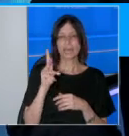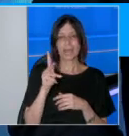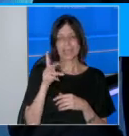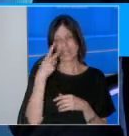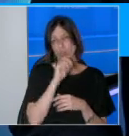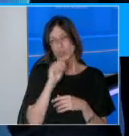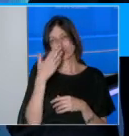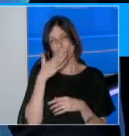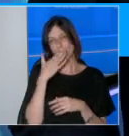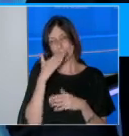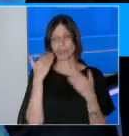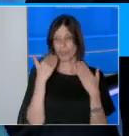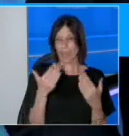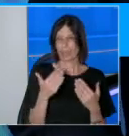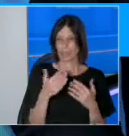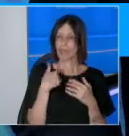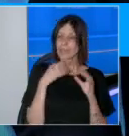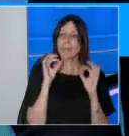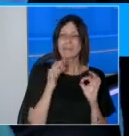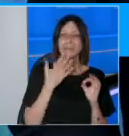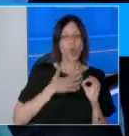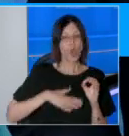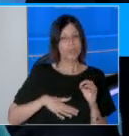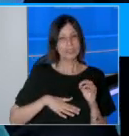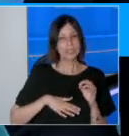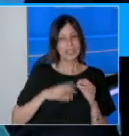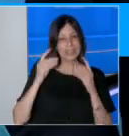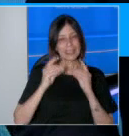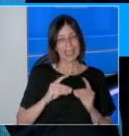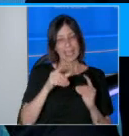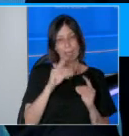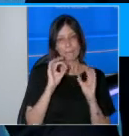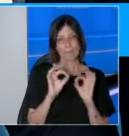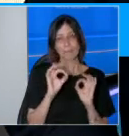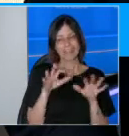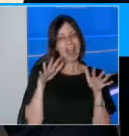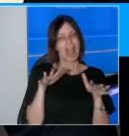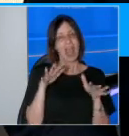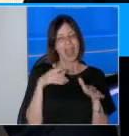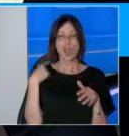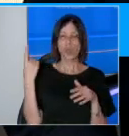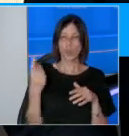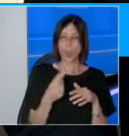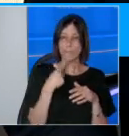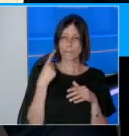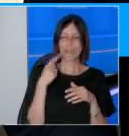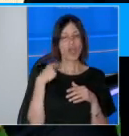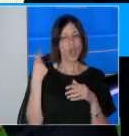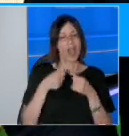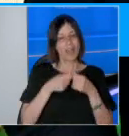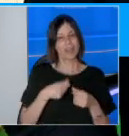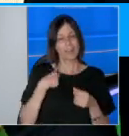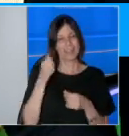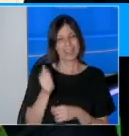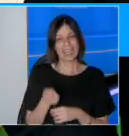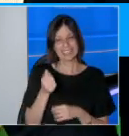רבה. אני באמת רוצה בדרכך כן. באמת לאחל לכולם, לכל חבריי